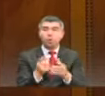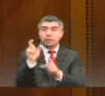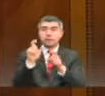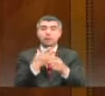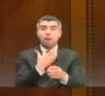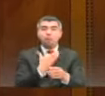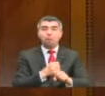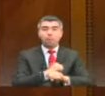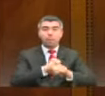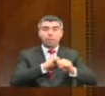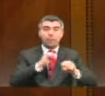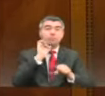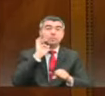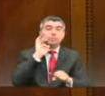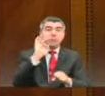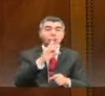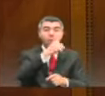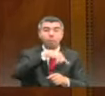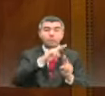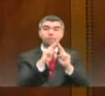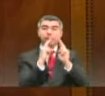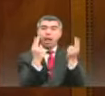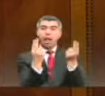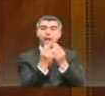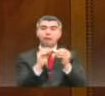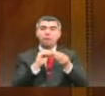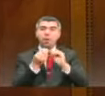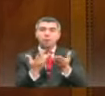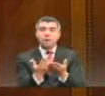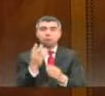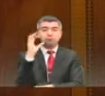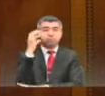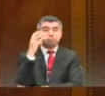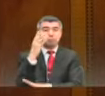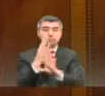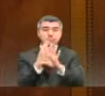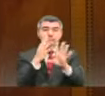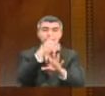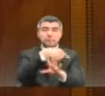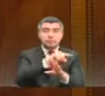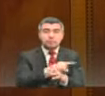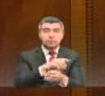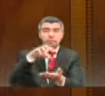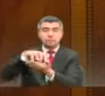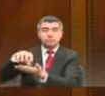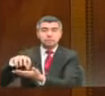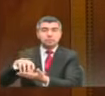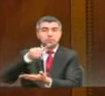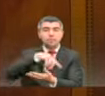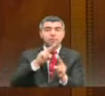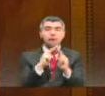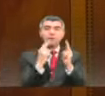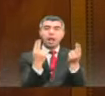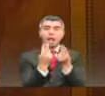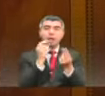والحركات لتهدد السلم الإقليمي والعالمي، قضايا المناخ والإسهام في إعادة هيكلة المنظمات الإقليمية والدولية،